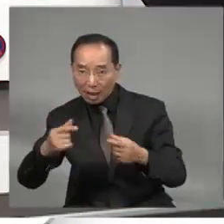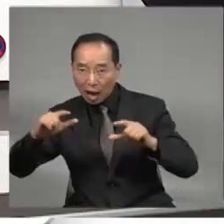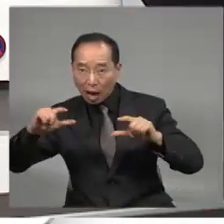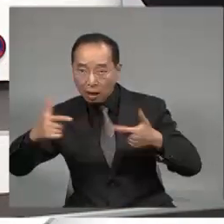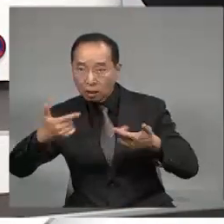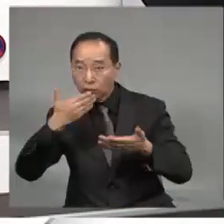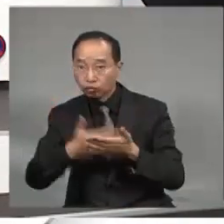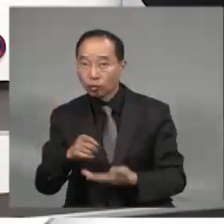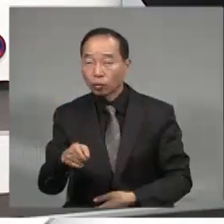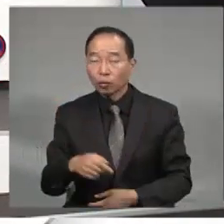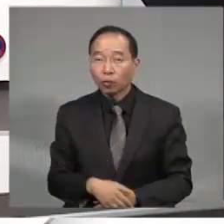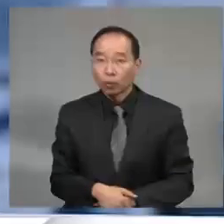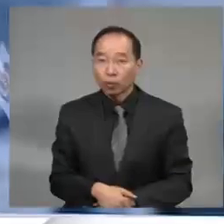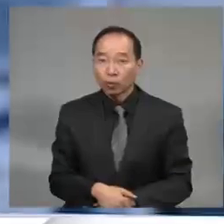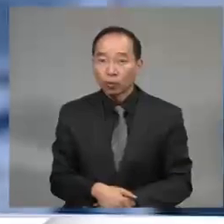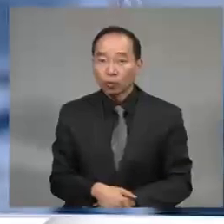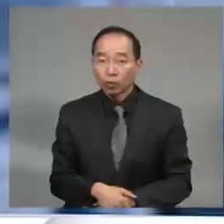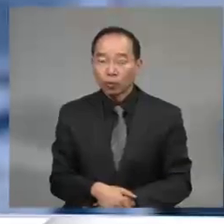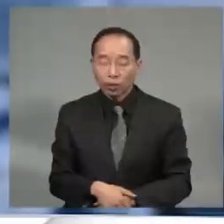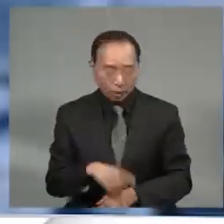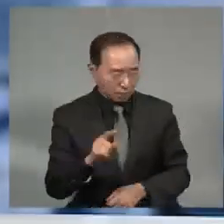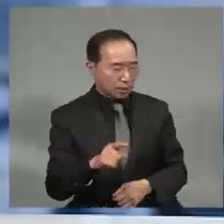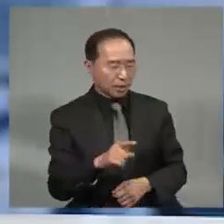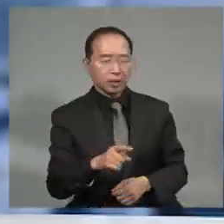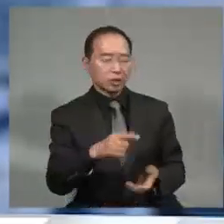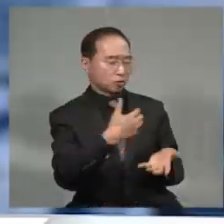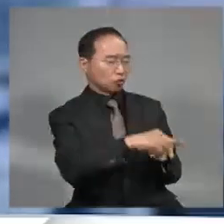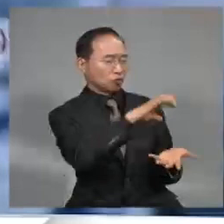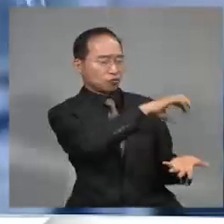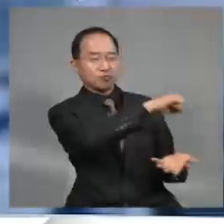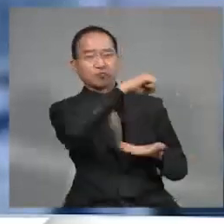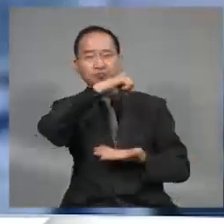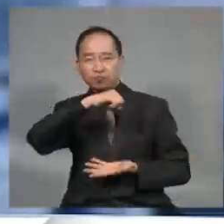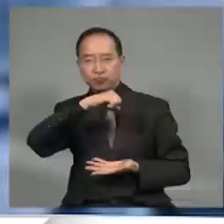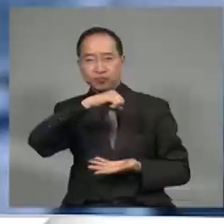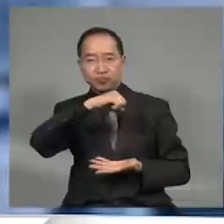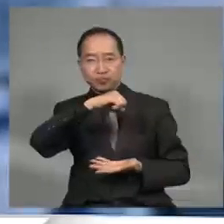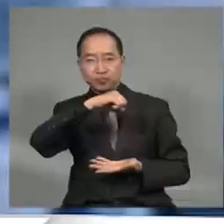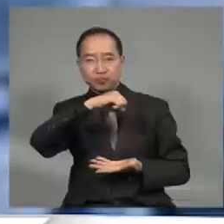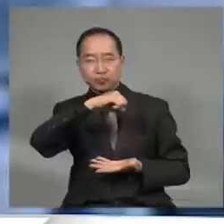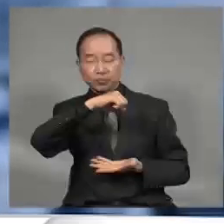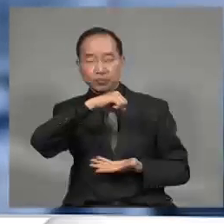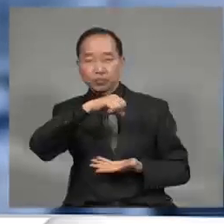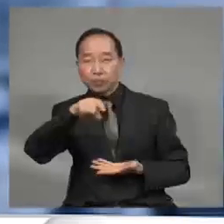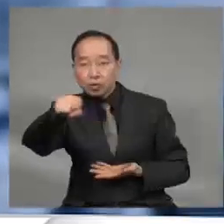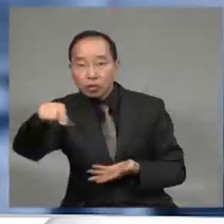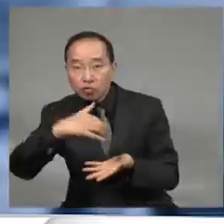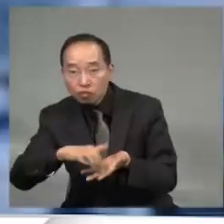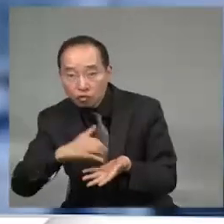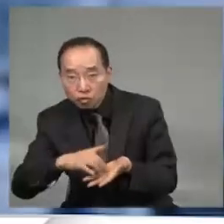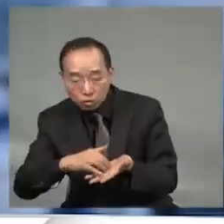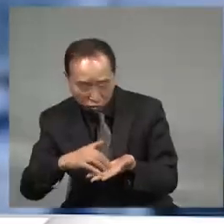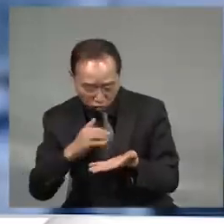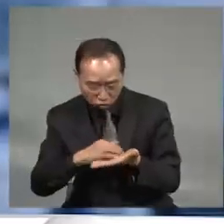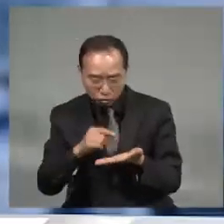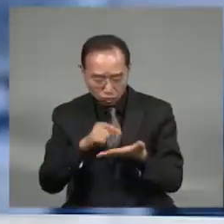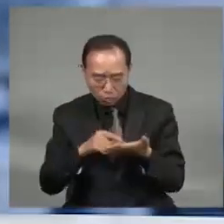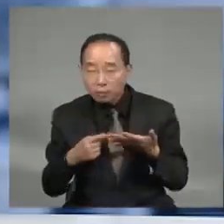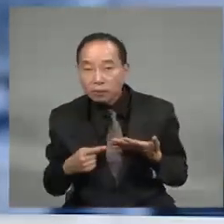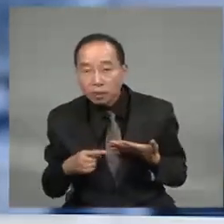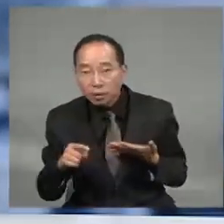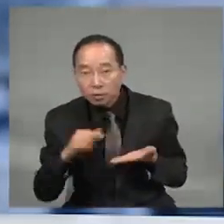중요하거든요. 네. 예. 그래서 인계 인수증에 있는 그 수량과 지금 운반 상자 안에 있는 해송용 봉투 수량이 일치하는지를